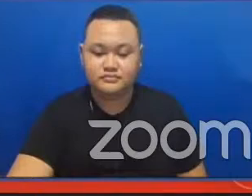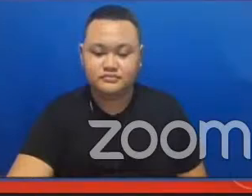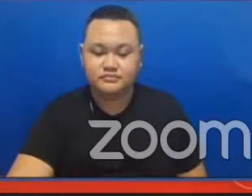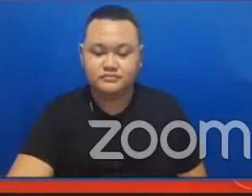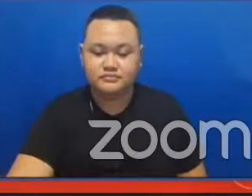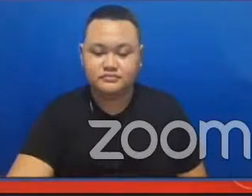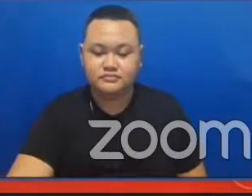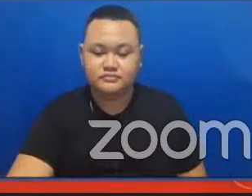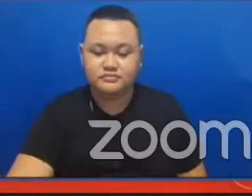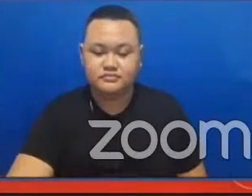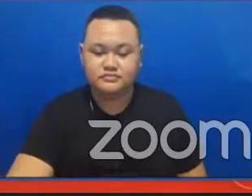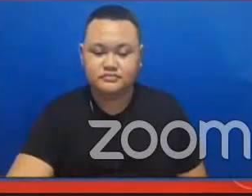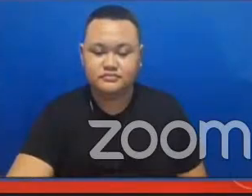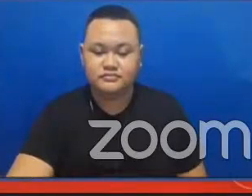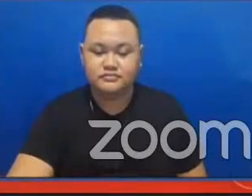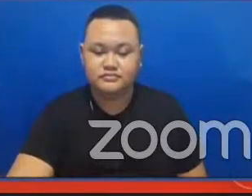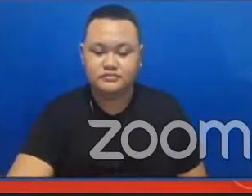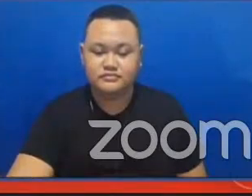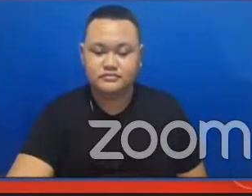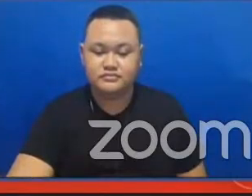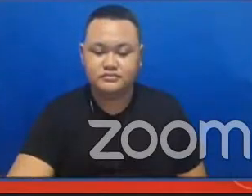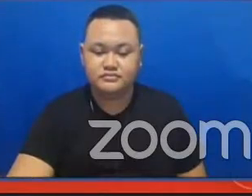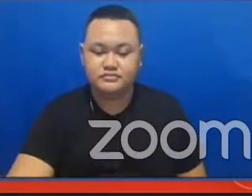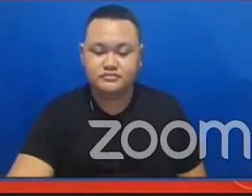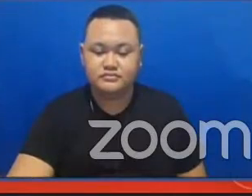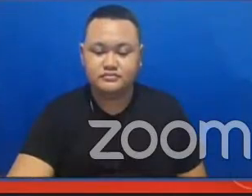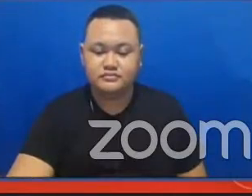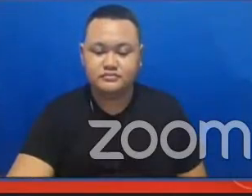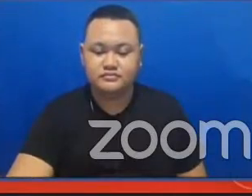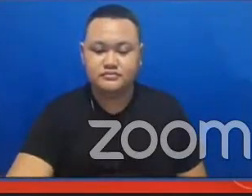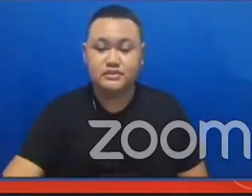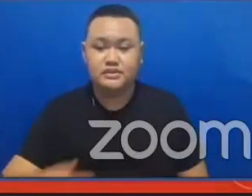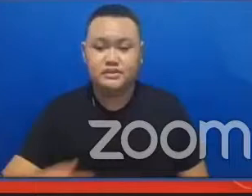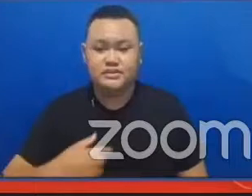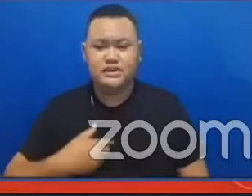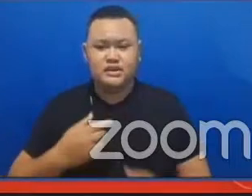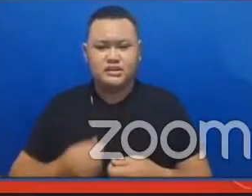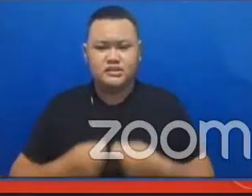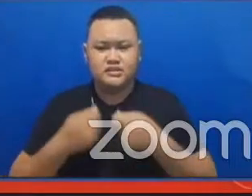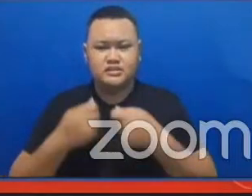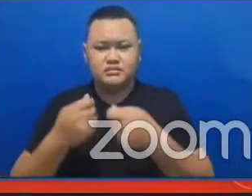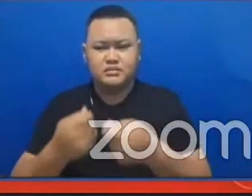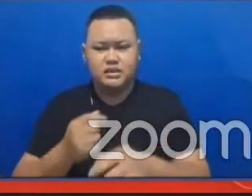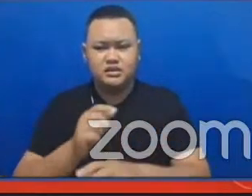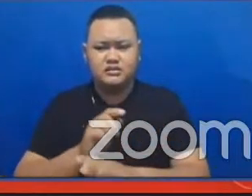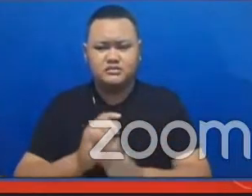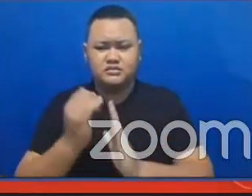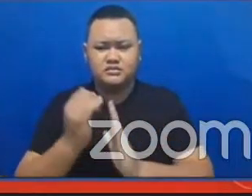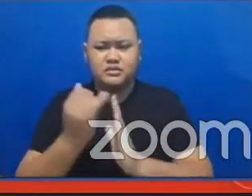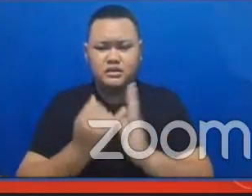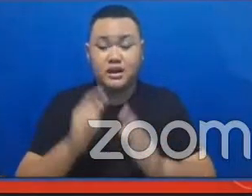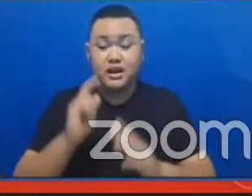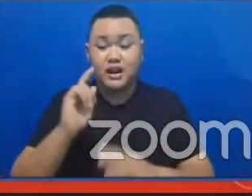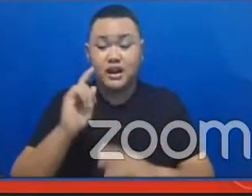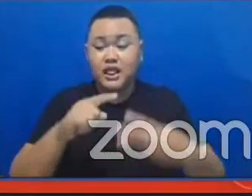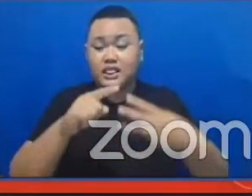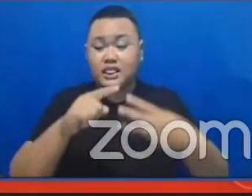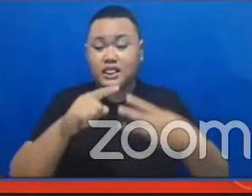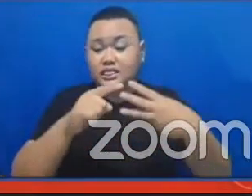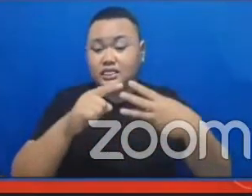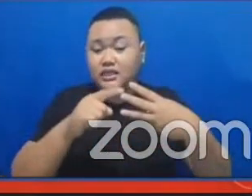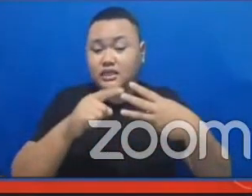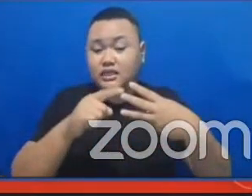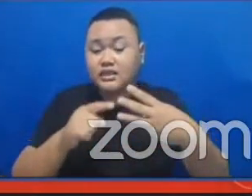Baik, jadi saya diberikan gambaran bahwa ada tiga hal yang harus